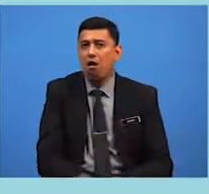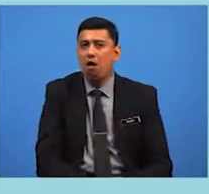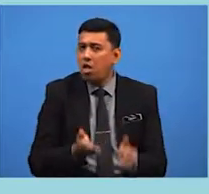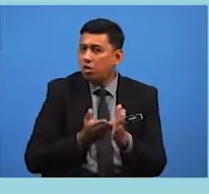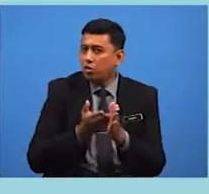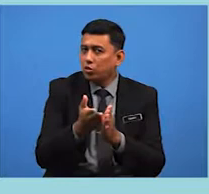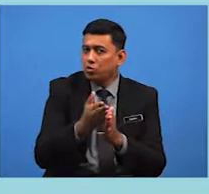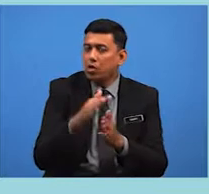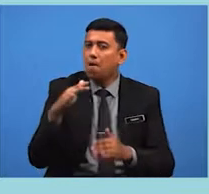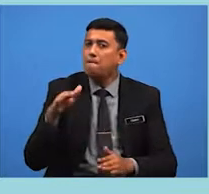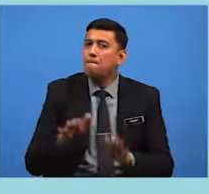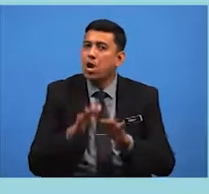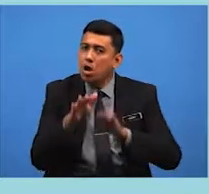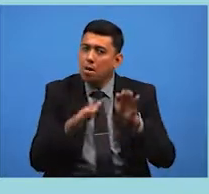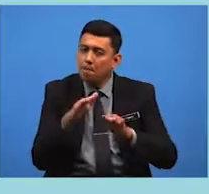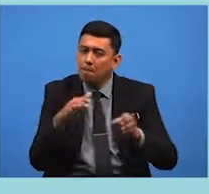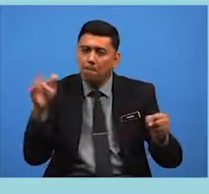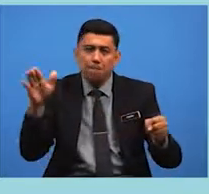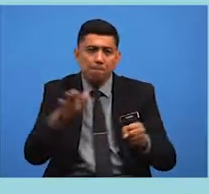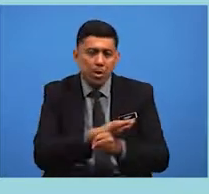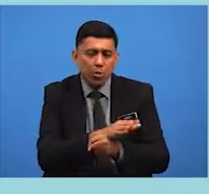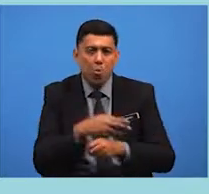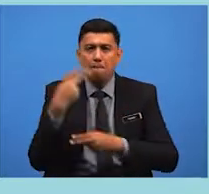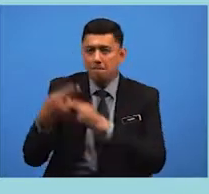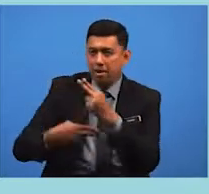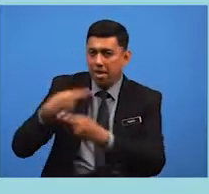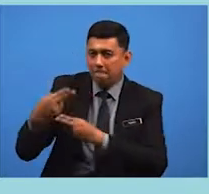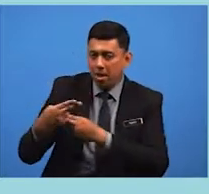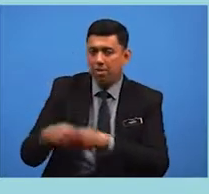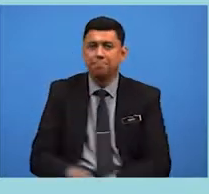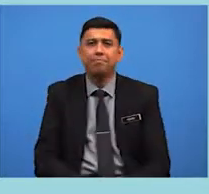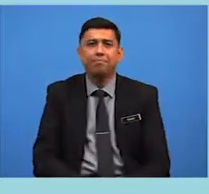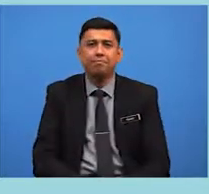Terus mengorak penuh berhemah.